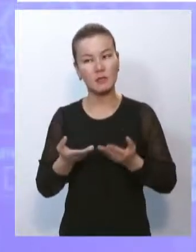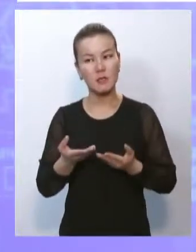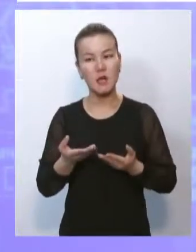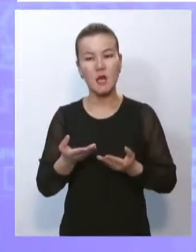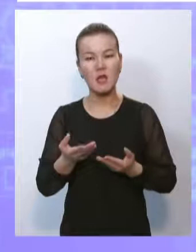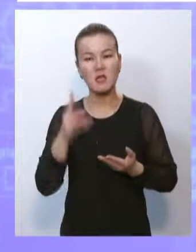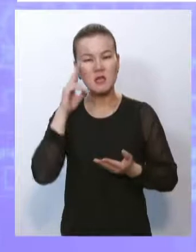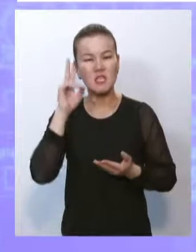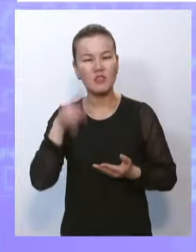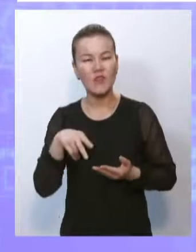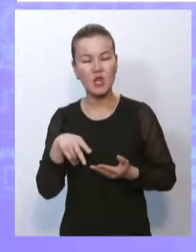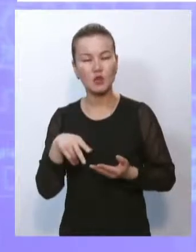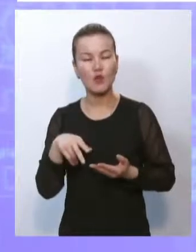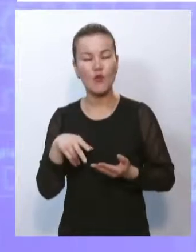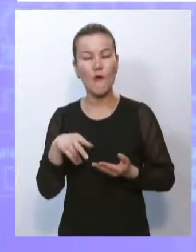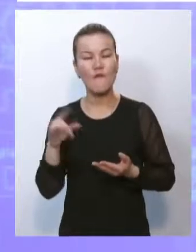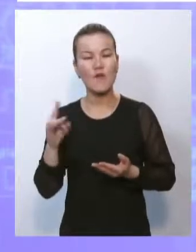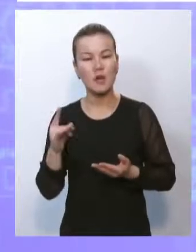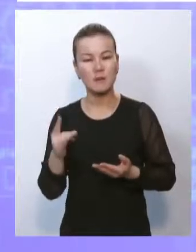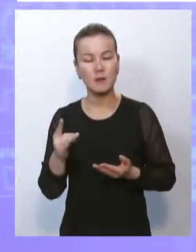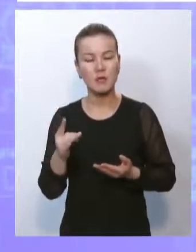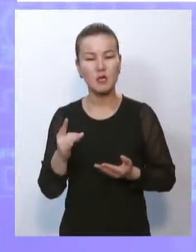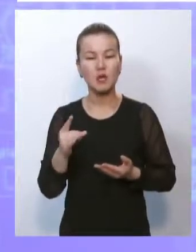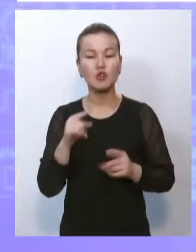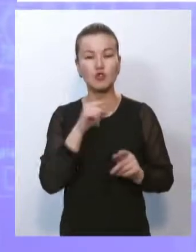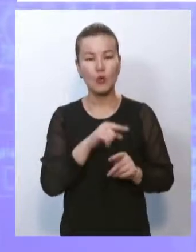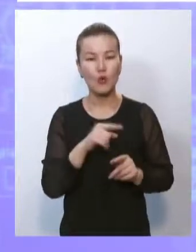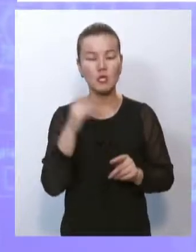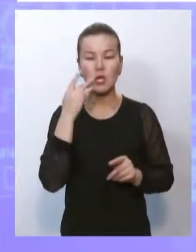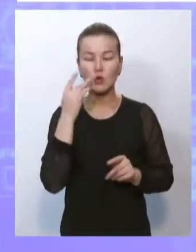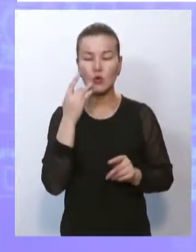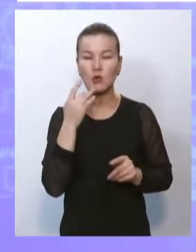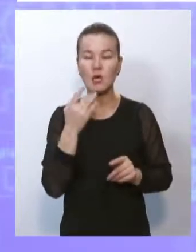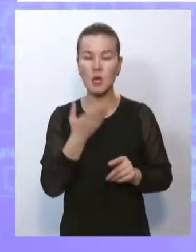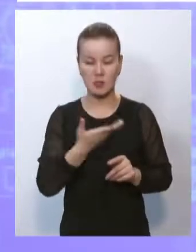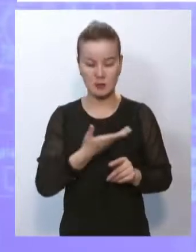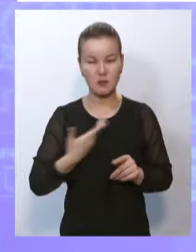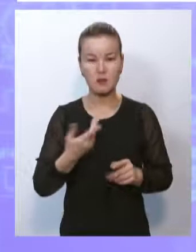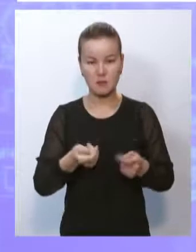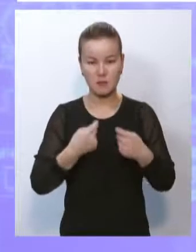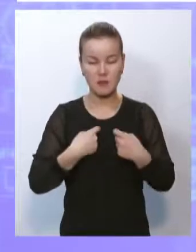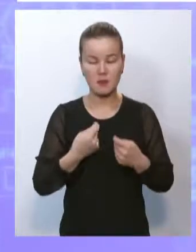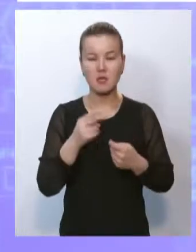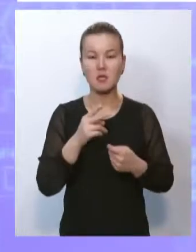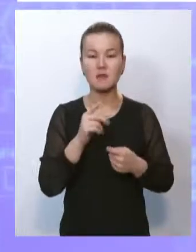неизвестную величину с той которая дана в задача